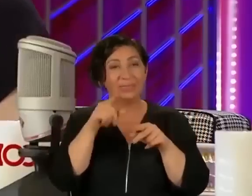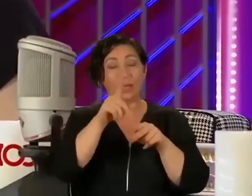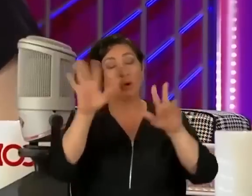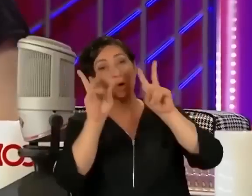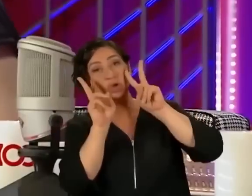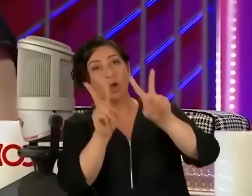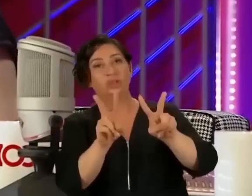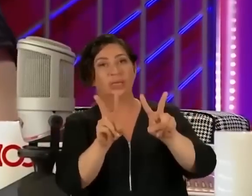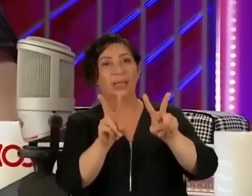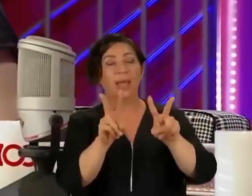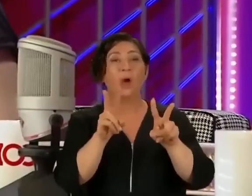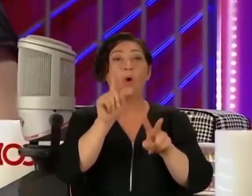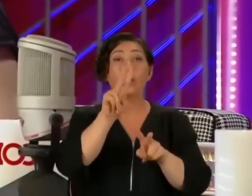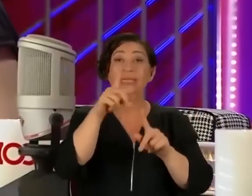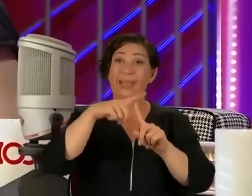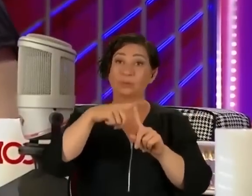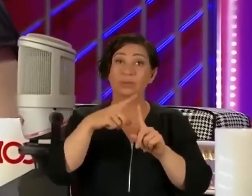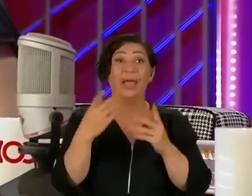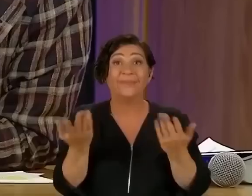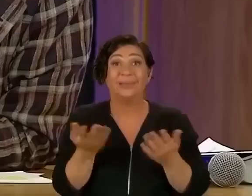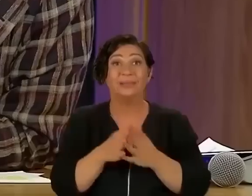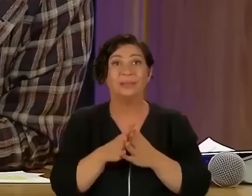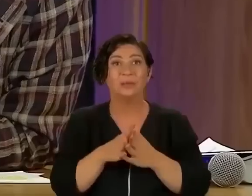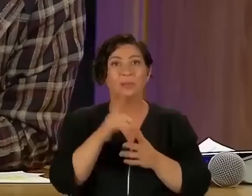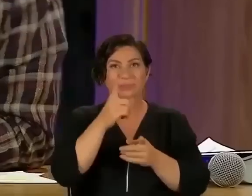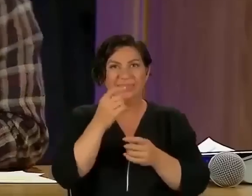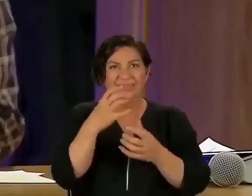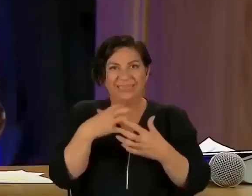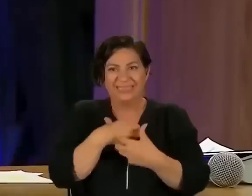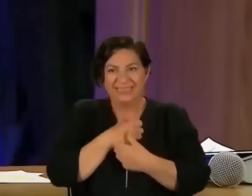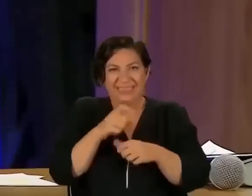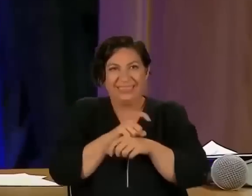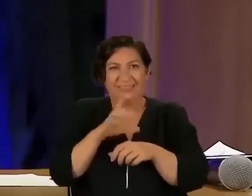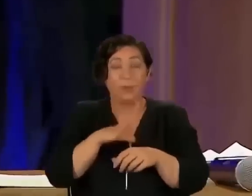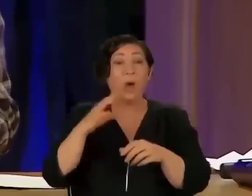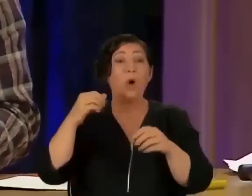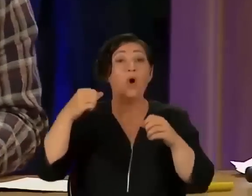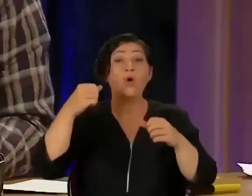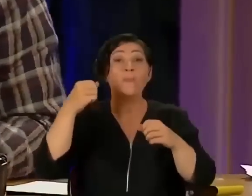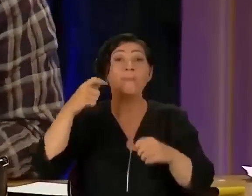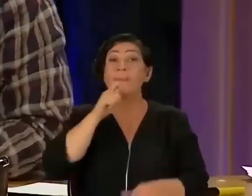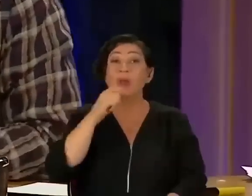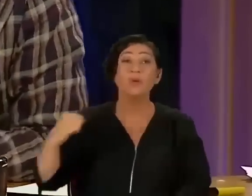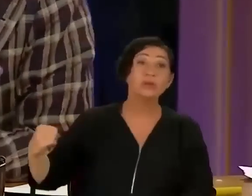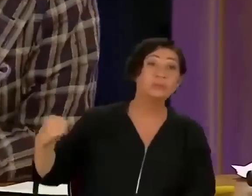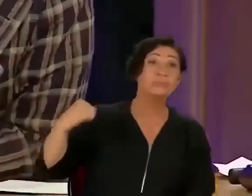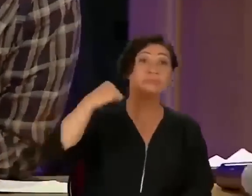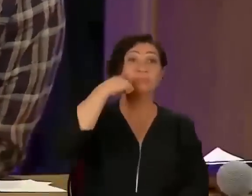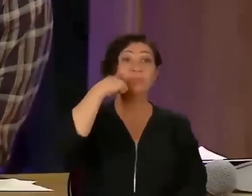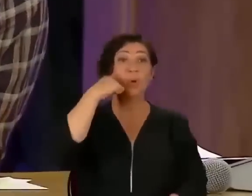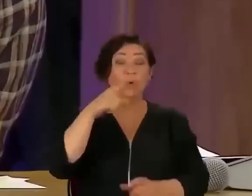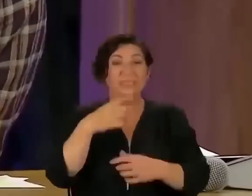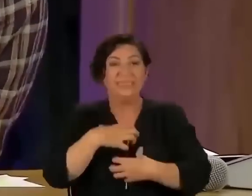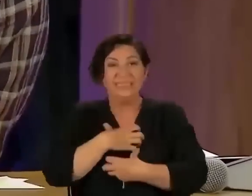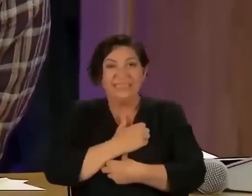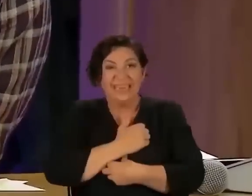seni orada görecekler 12 Temmuz'da. Evet. Bu bir stres var mı? Yani aslında mikrofonun vallahi böyle buradan girmesi de aslında o stres.